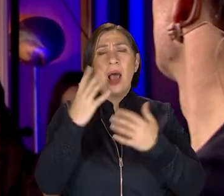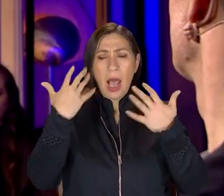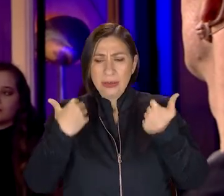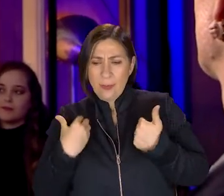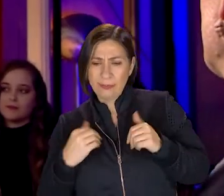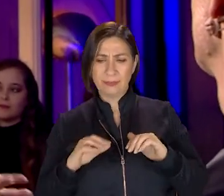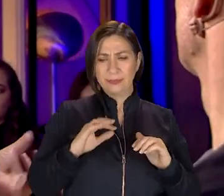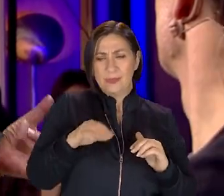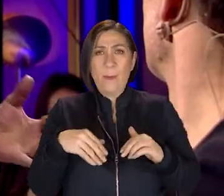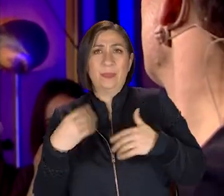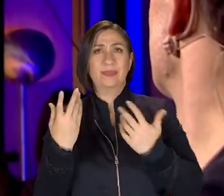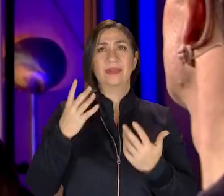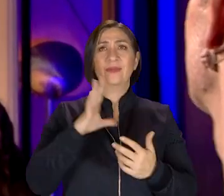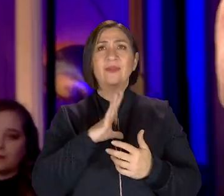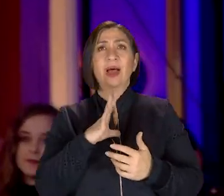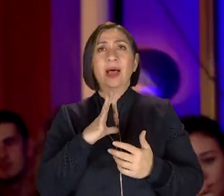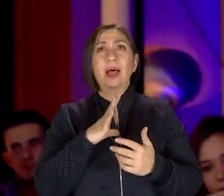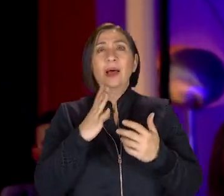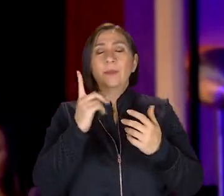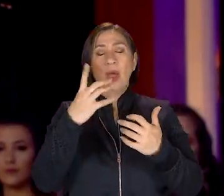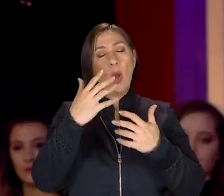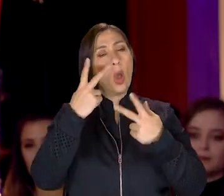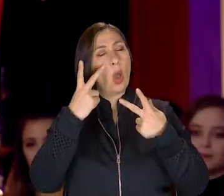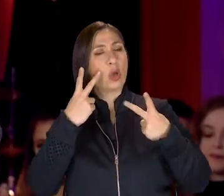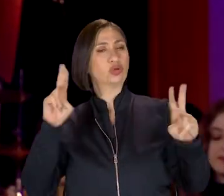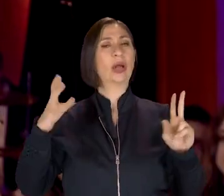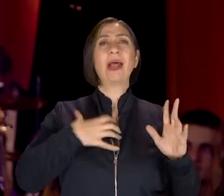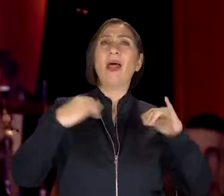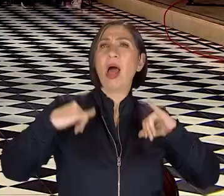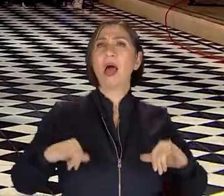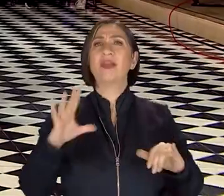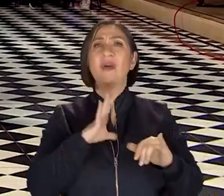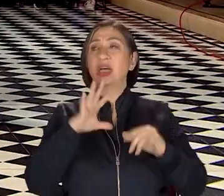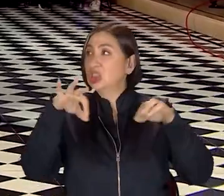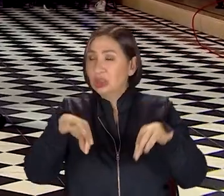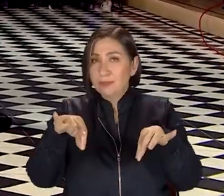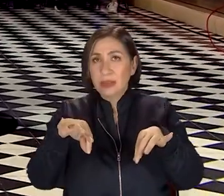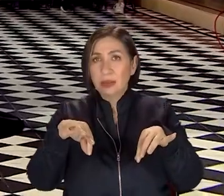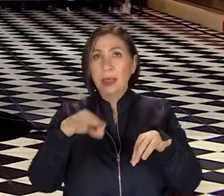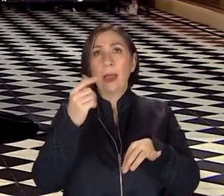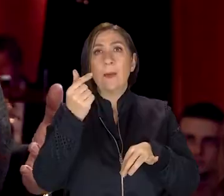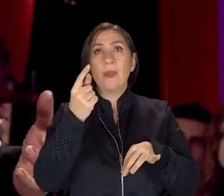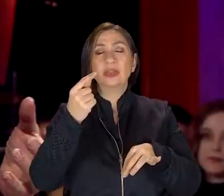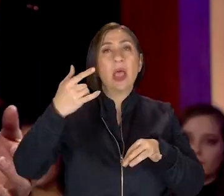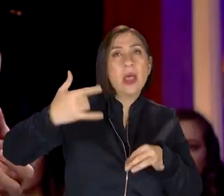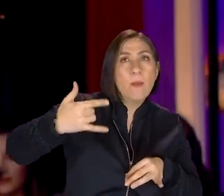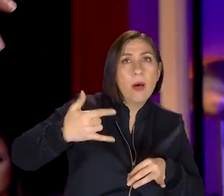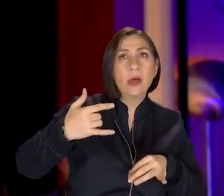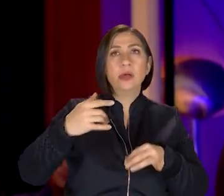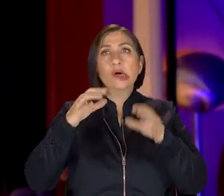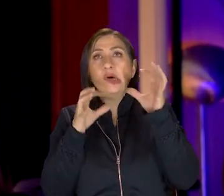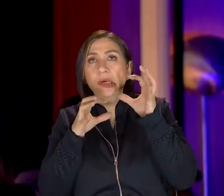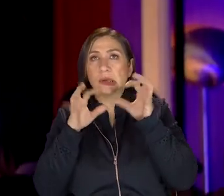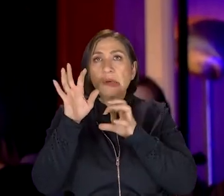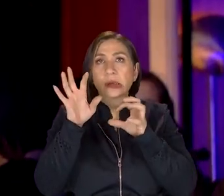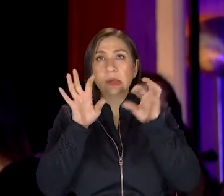tarafının ayrı kıpırdadığı filan bir özgürlük anı var. Şimdi biraz da hip hop'la beraber